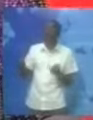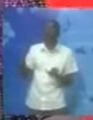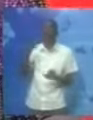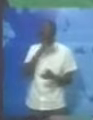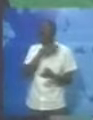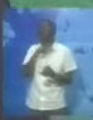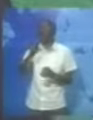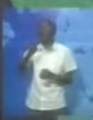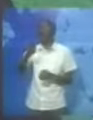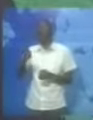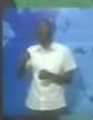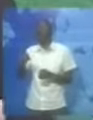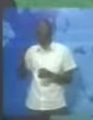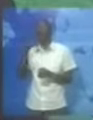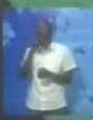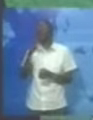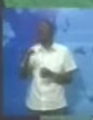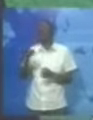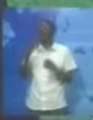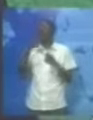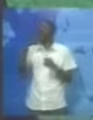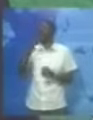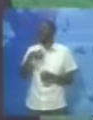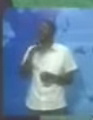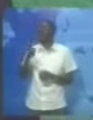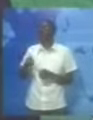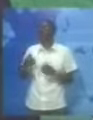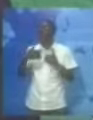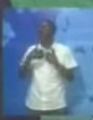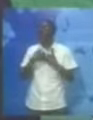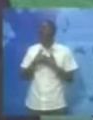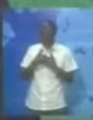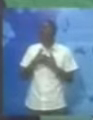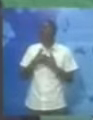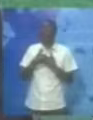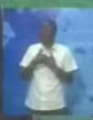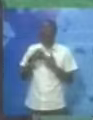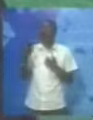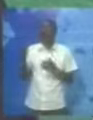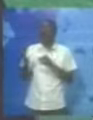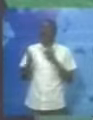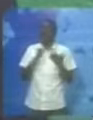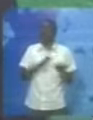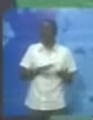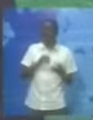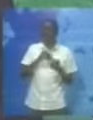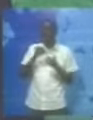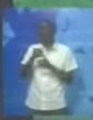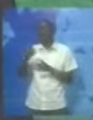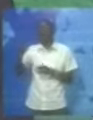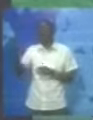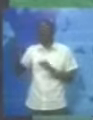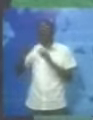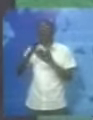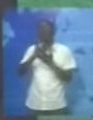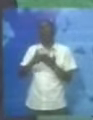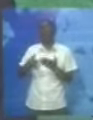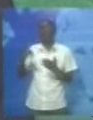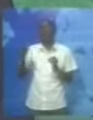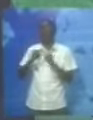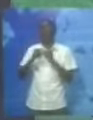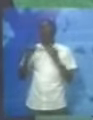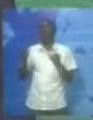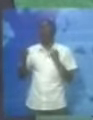les gens de qui on parle. Il ne faut vraiment pas avoir parfois, vous savez, cette espèce de morgue de cynisme que certains journalistes peuvent